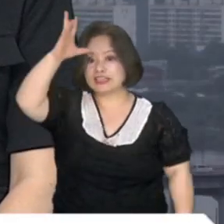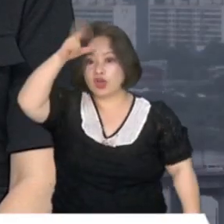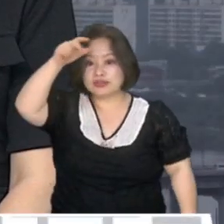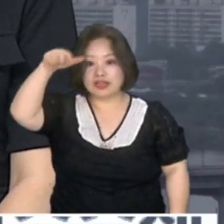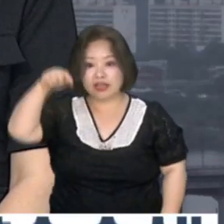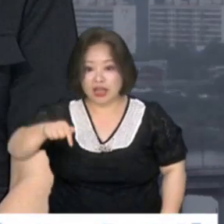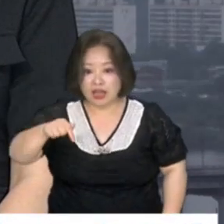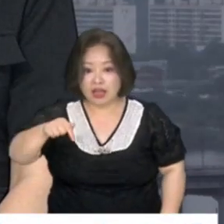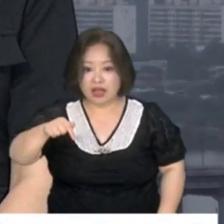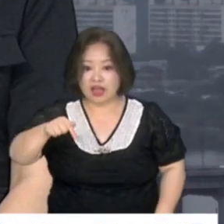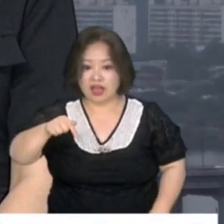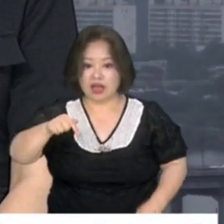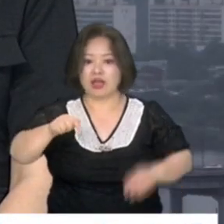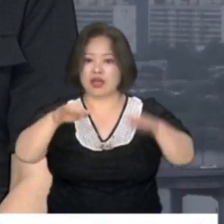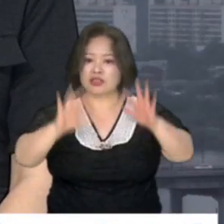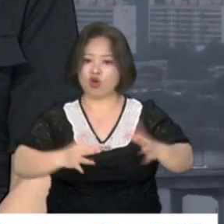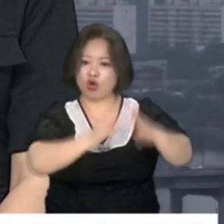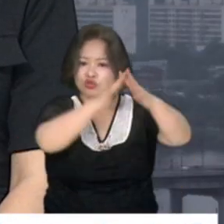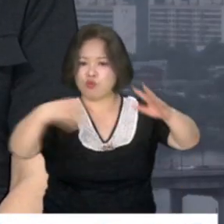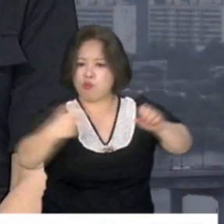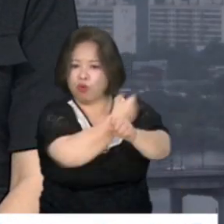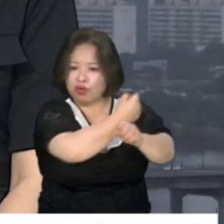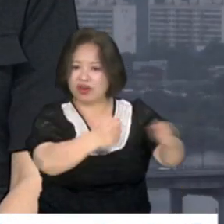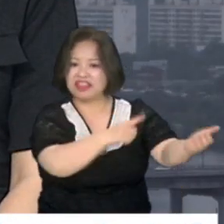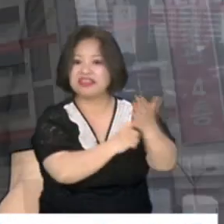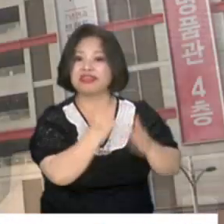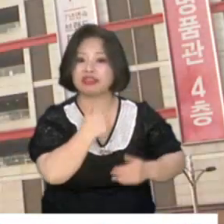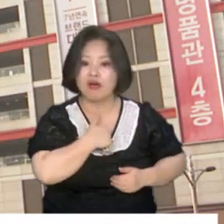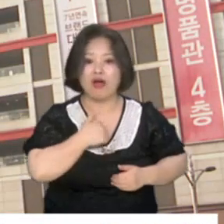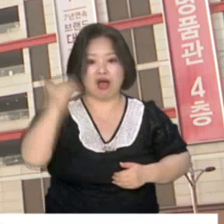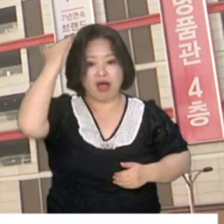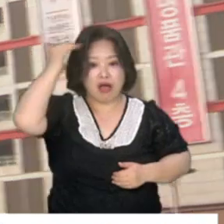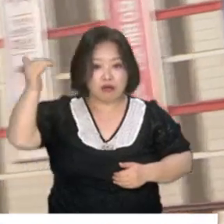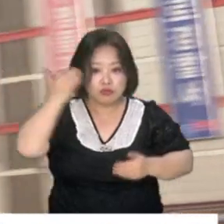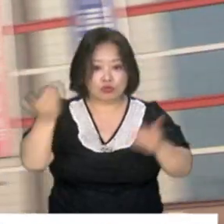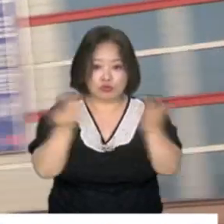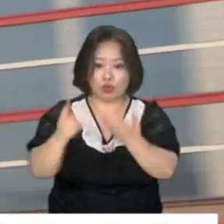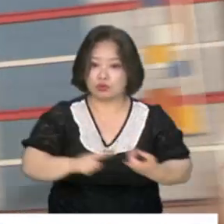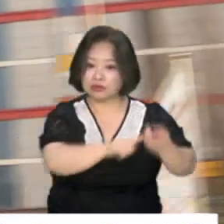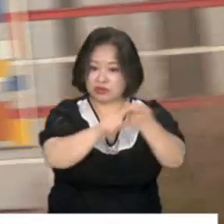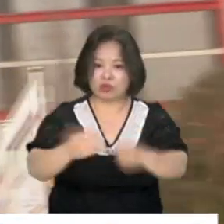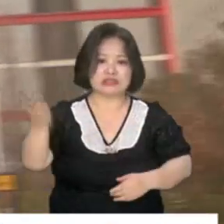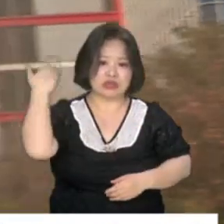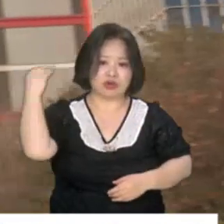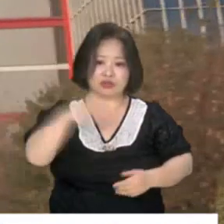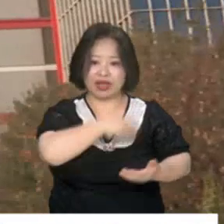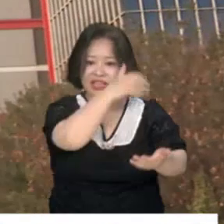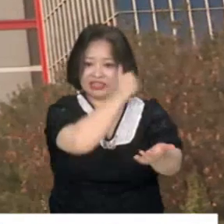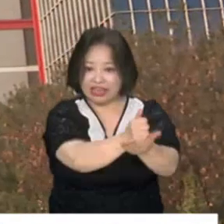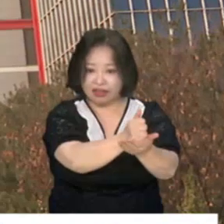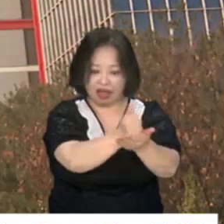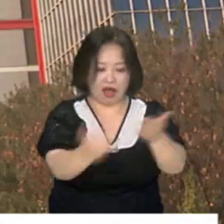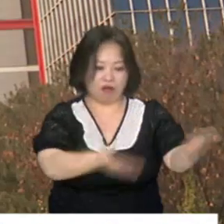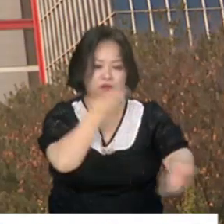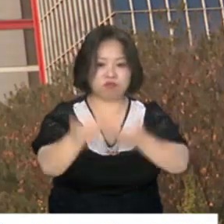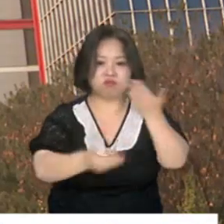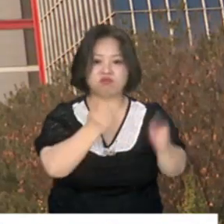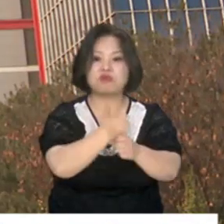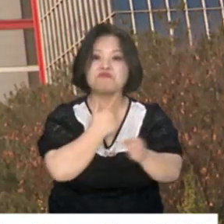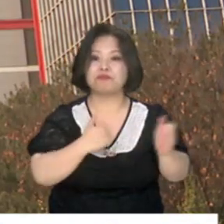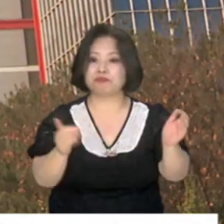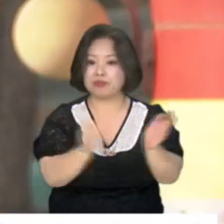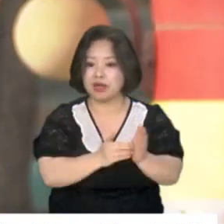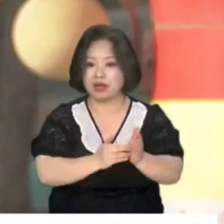경찰이 이른바 건폭혐의를 받는 한국노총 전 지회장 등을 상대로 압수수색에 나섰습니다 서울 구로경찰서는